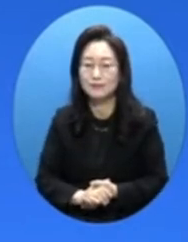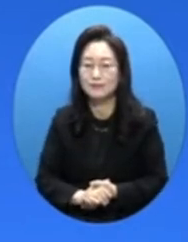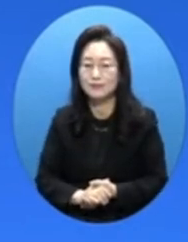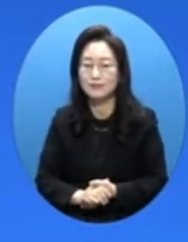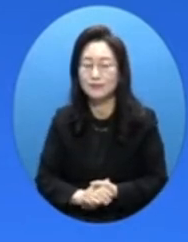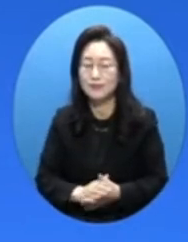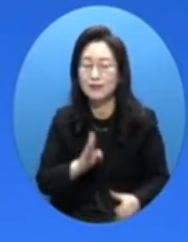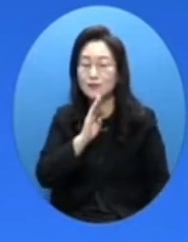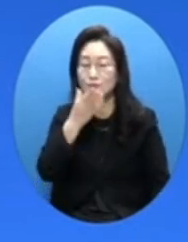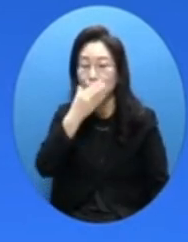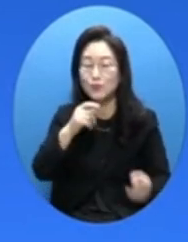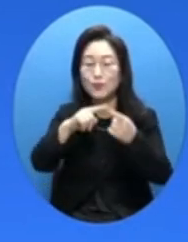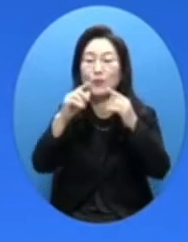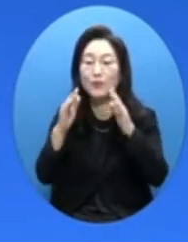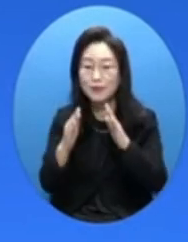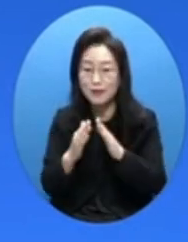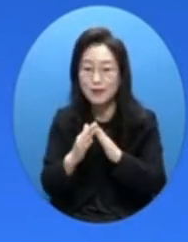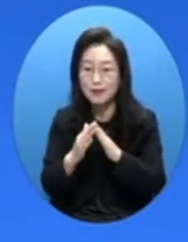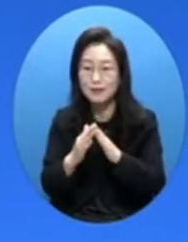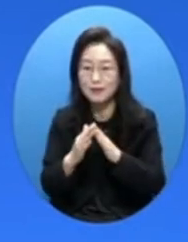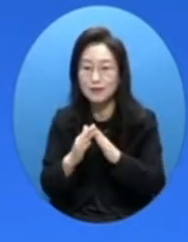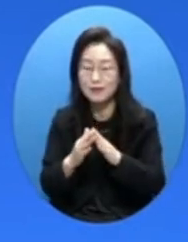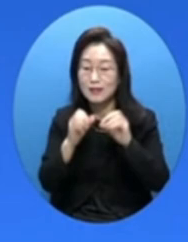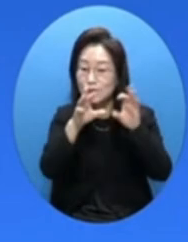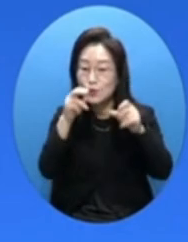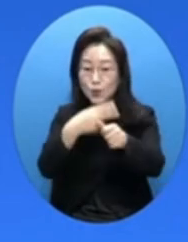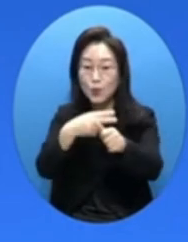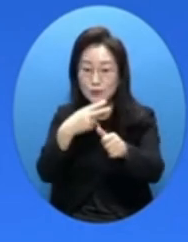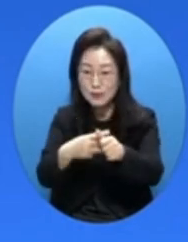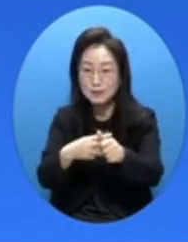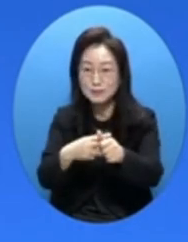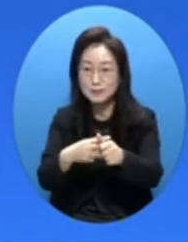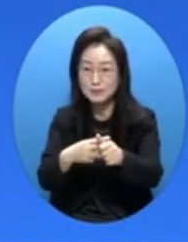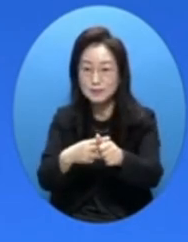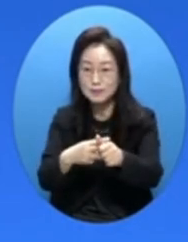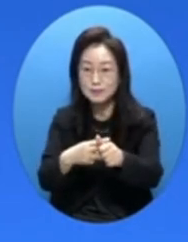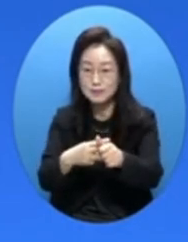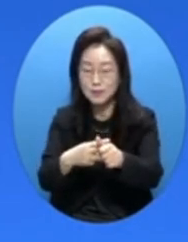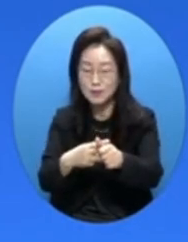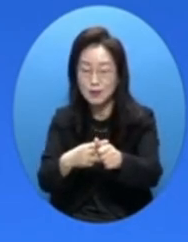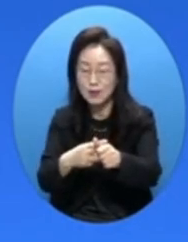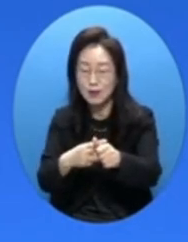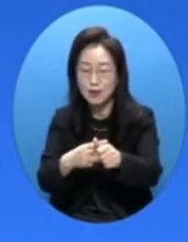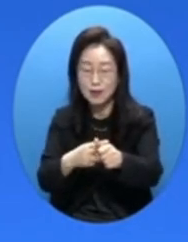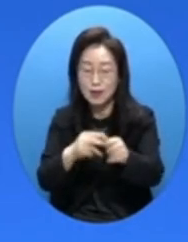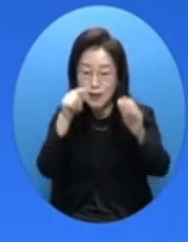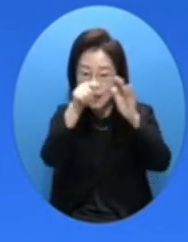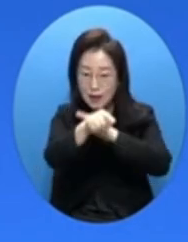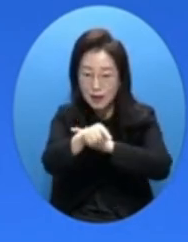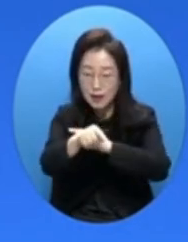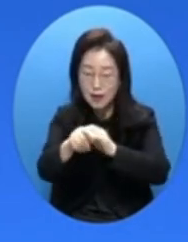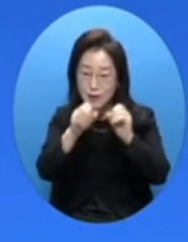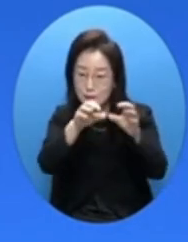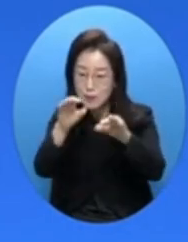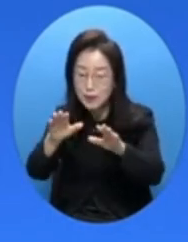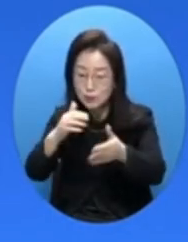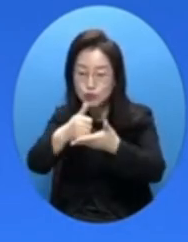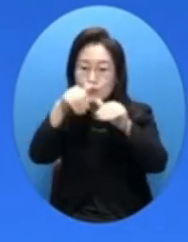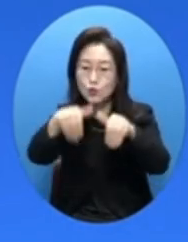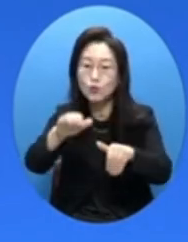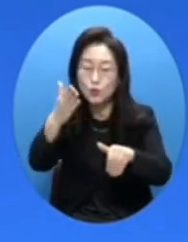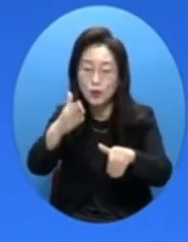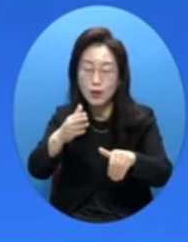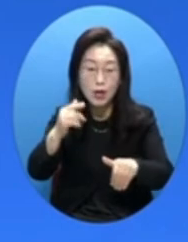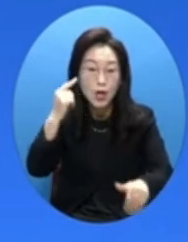우리 순복음교회 선교사님을 통해서 예수 믿고 주의 종이 되어서 지금 몽골에서 크게 사역하고